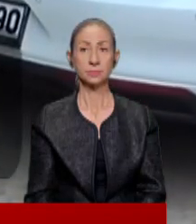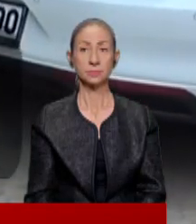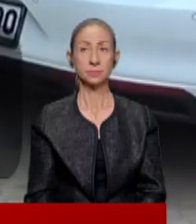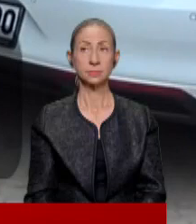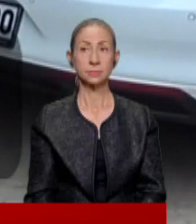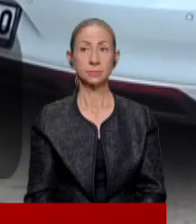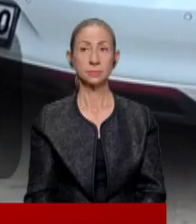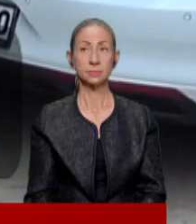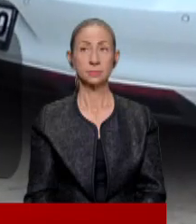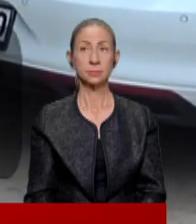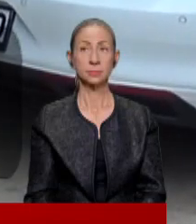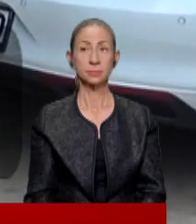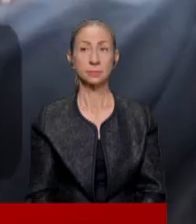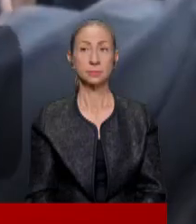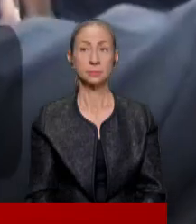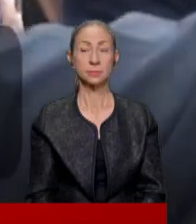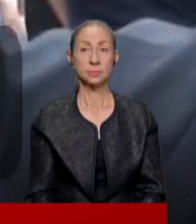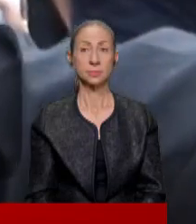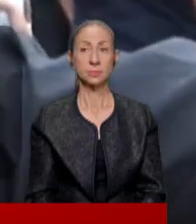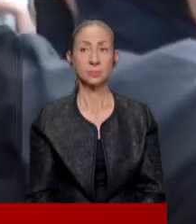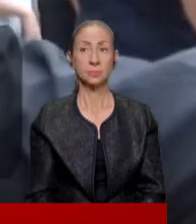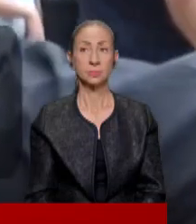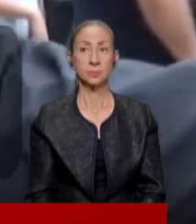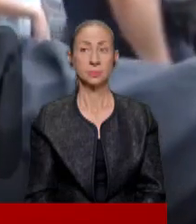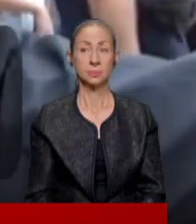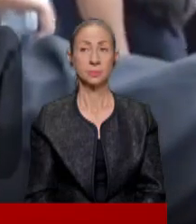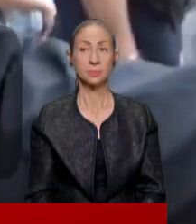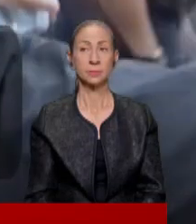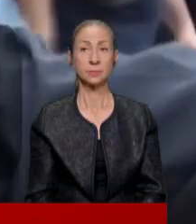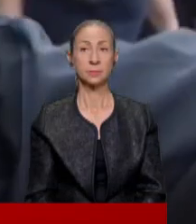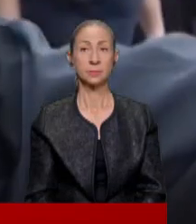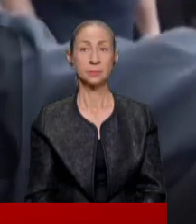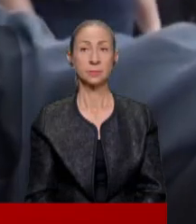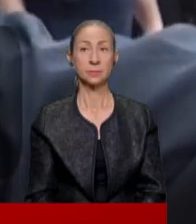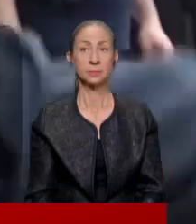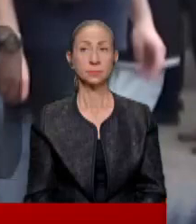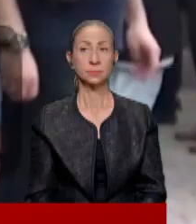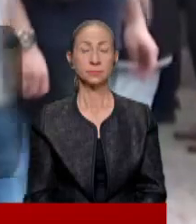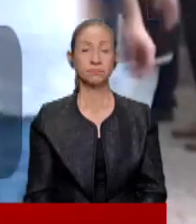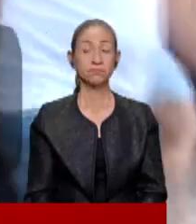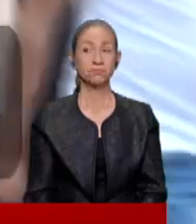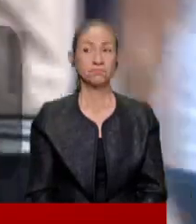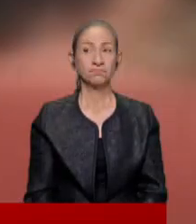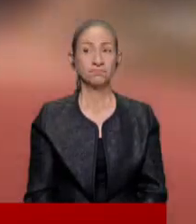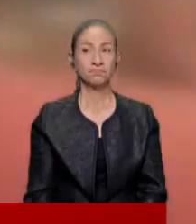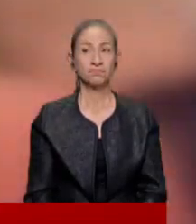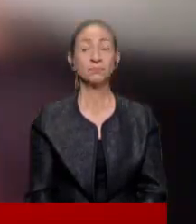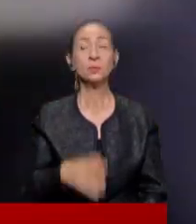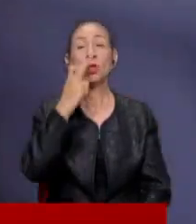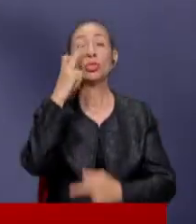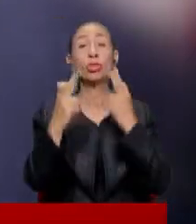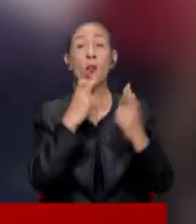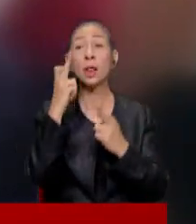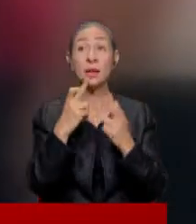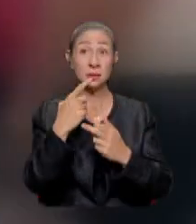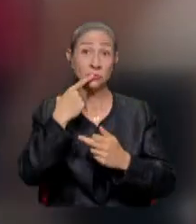sadece yağdan ibaret. İnanılmaz bir durum. Bin kişi var. Bin kişinin mağduriye dert aynı. Herkesi aynı şekilde dolandırmış adam.